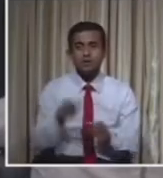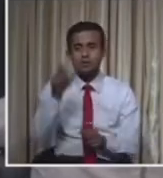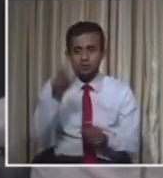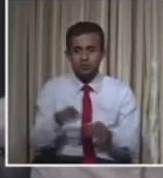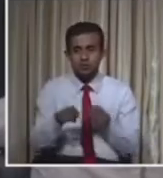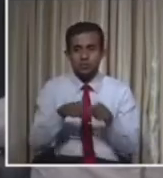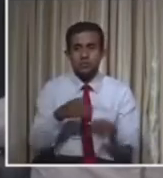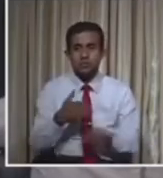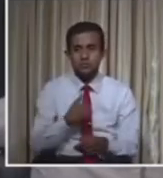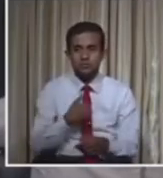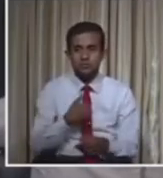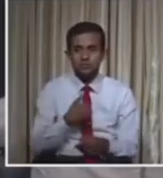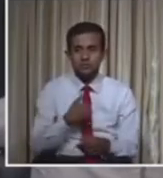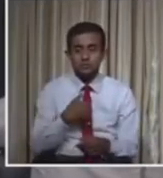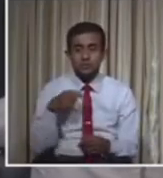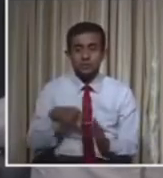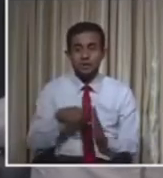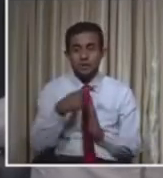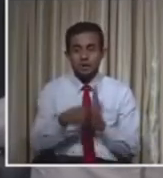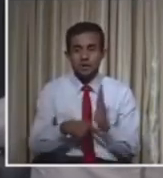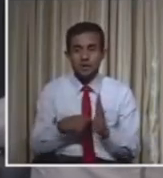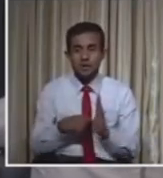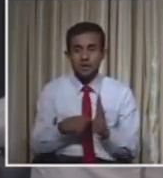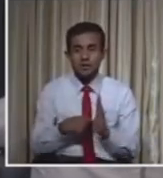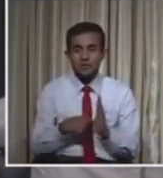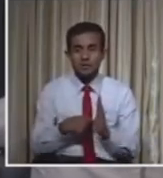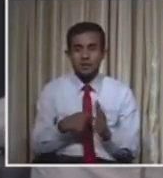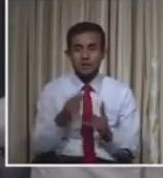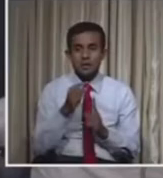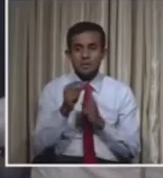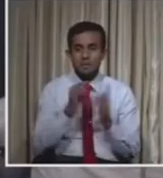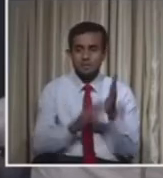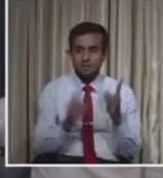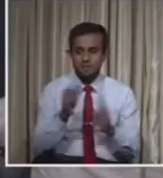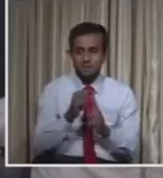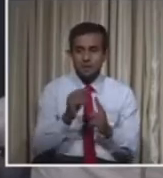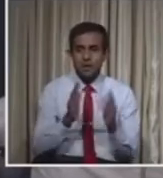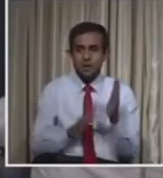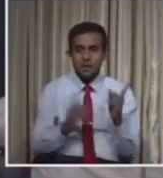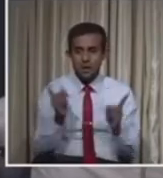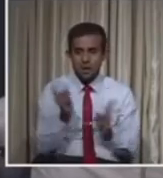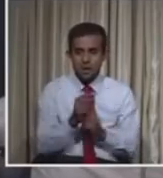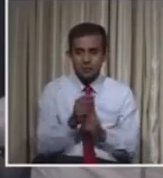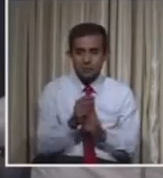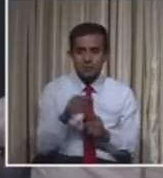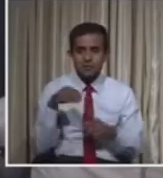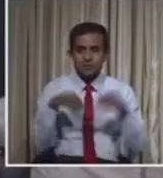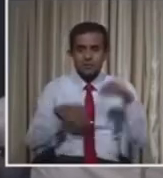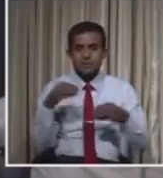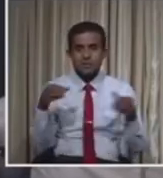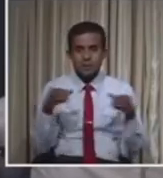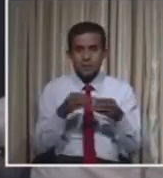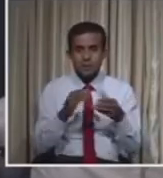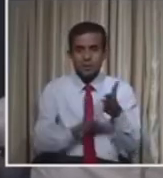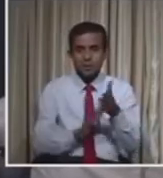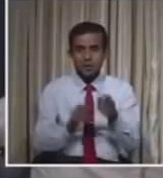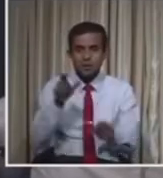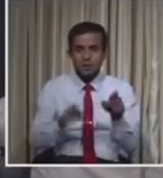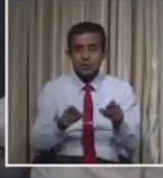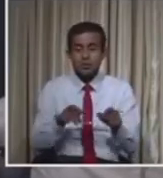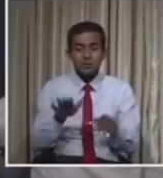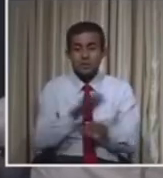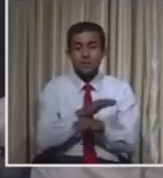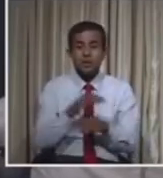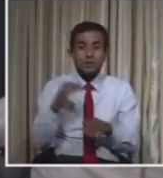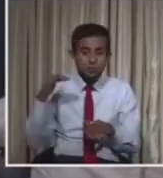හැටියට මේ රටේ මන්ත්‍රීවරයෙක් අමතිවරයෙක් දේශපාලන පක්ෂයක සමාජිකනේ පුරවැසියෙක්